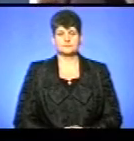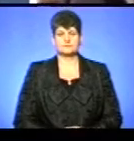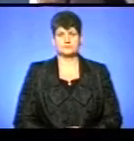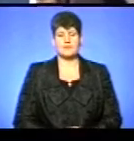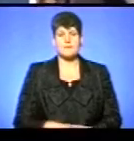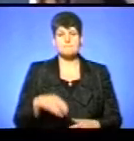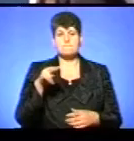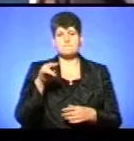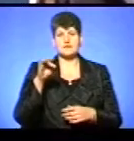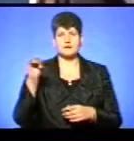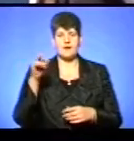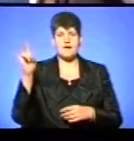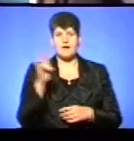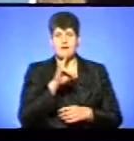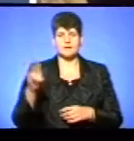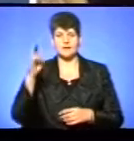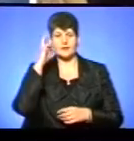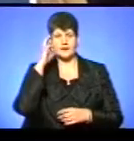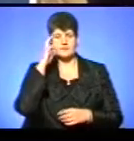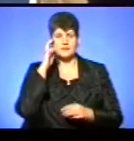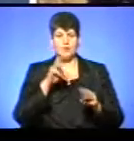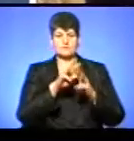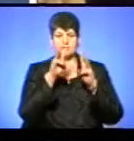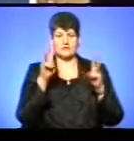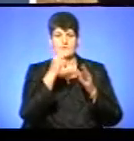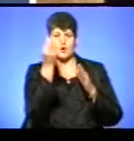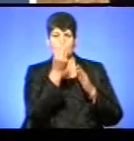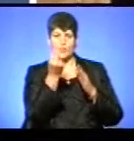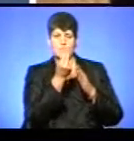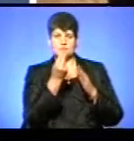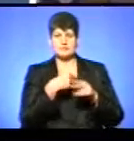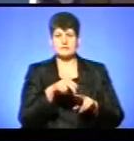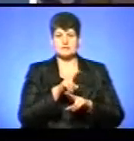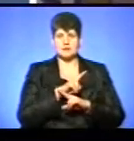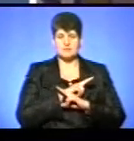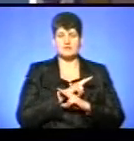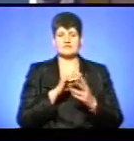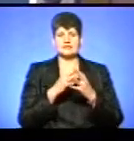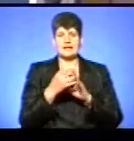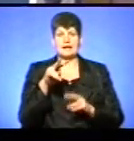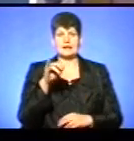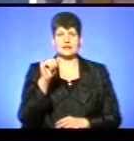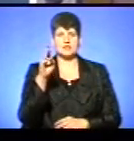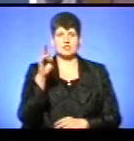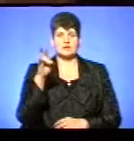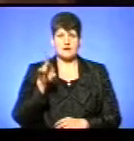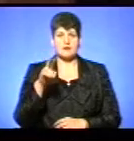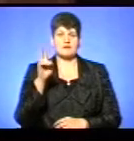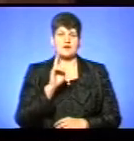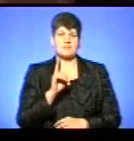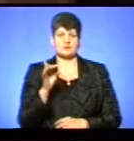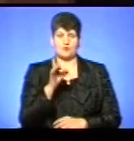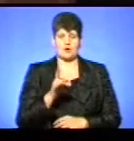Патріарх Київський Філарет освятив настінні розписи на честь загиблих вояків АТО у храмі в селі Лішня Кременецького району.